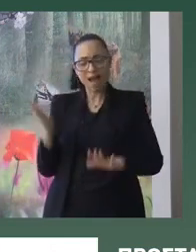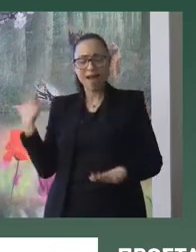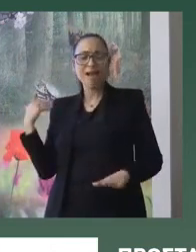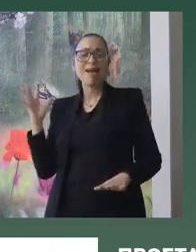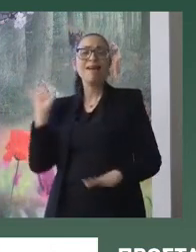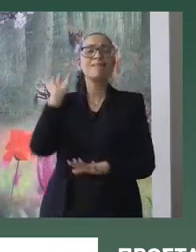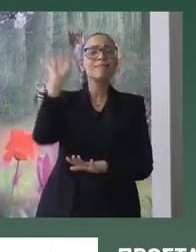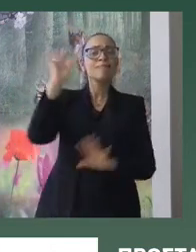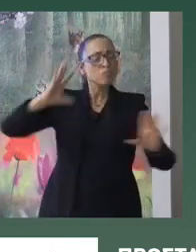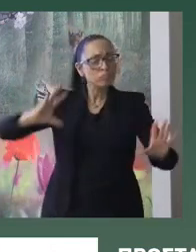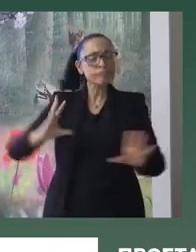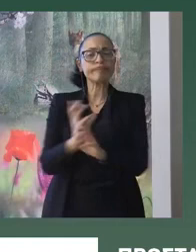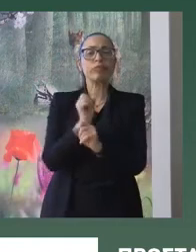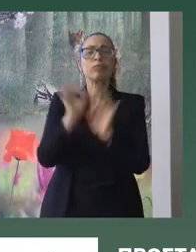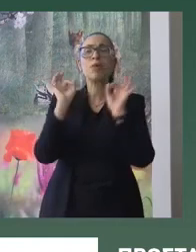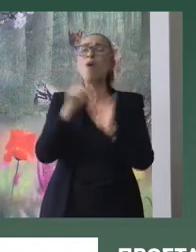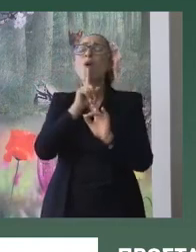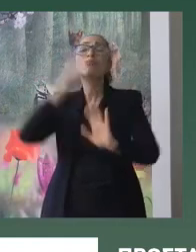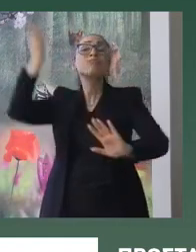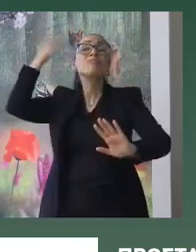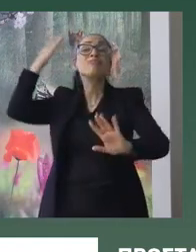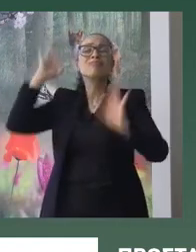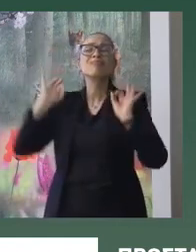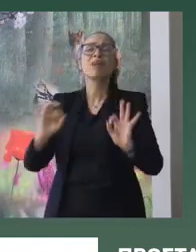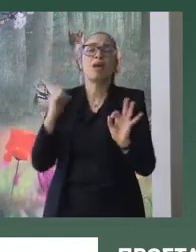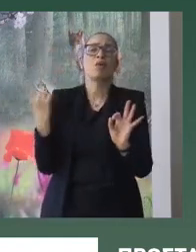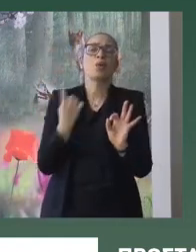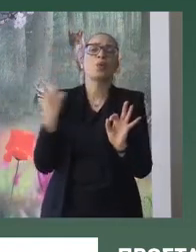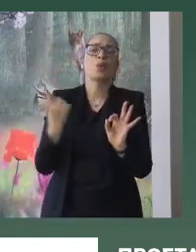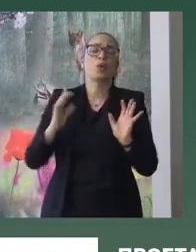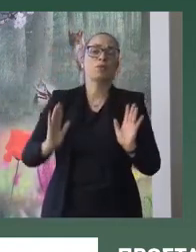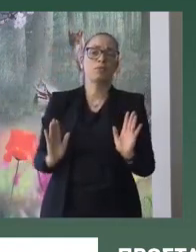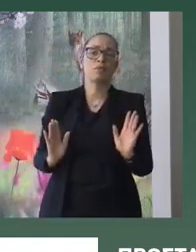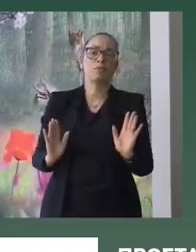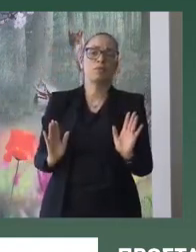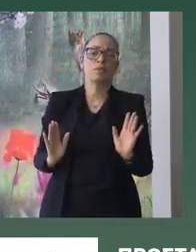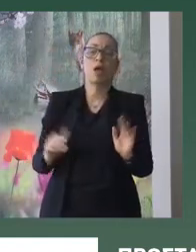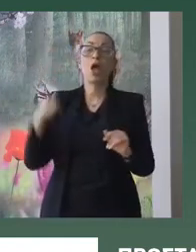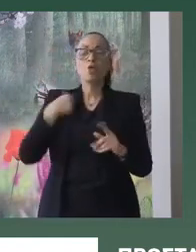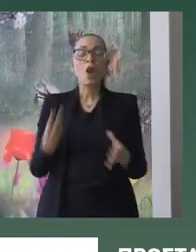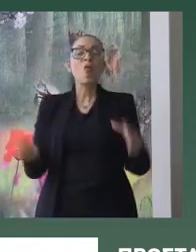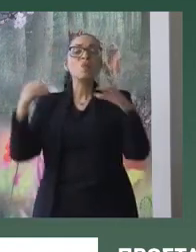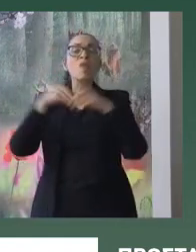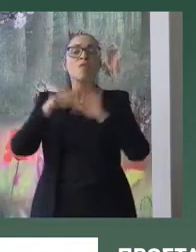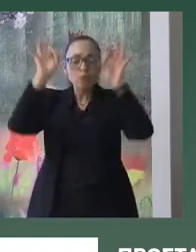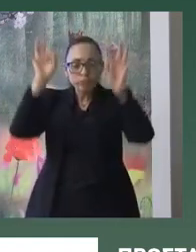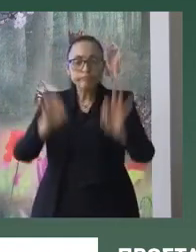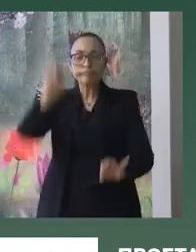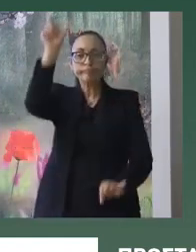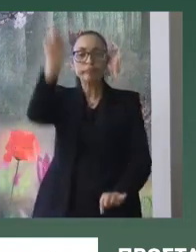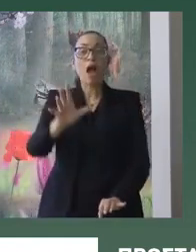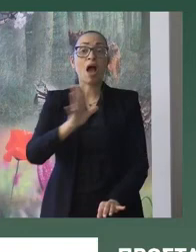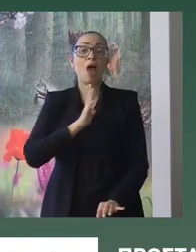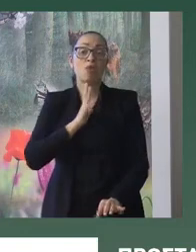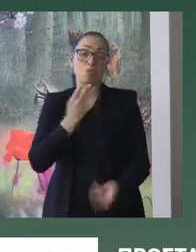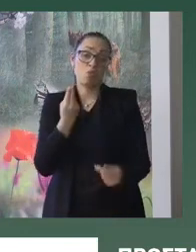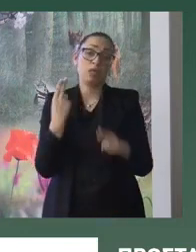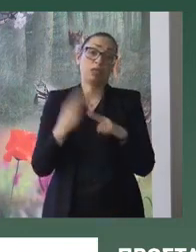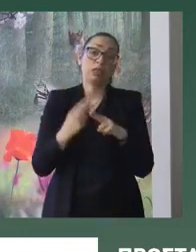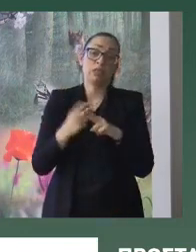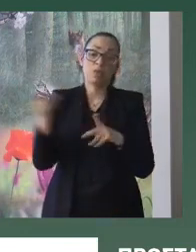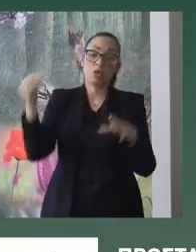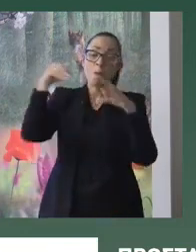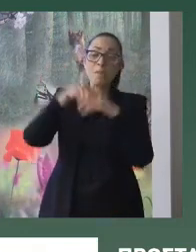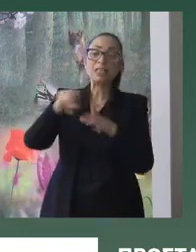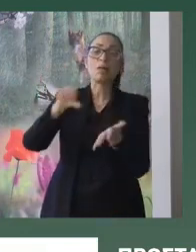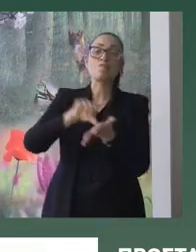πετύχει να αναπαράγει το γνωστό παρελθόν. Και τώρα θα βάλω λίγο τον άνθρωπο μέσα. Γιατί έχει πολύ μεγάλη σημασία στην πόλη να λάβεις